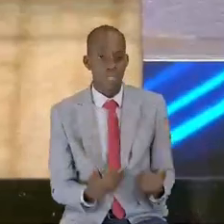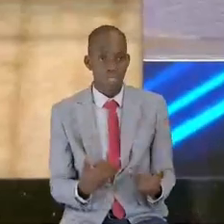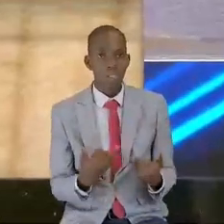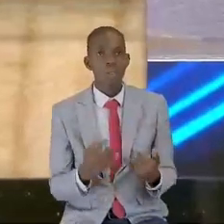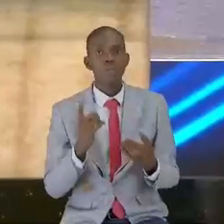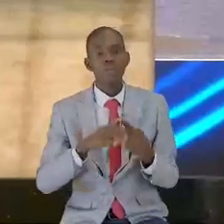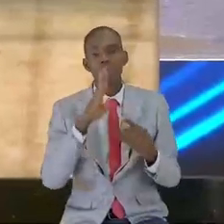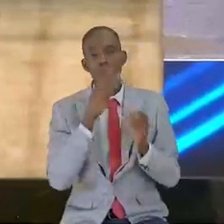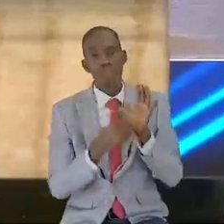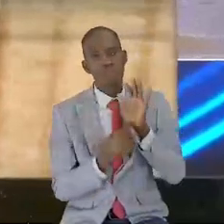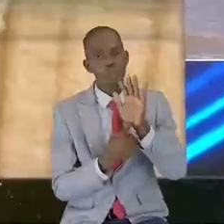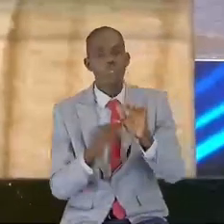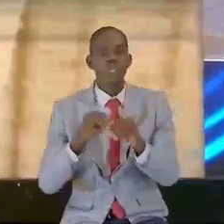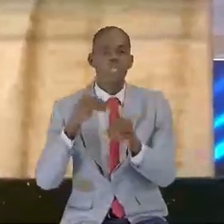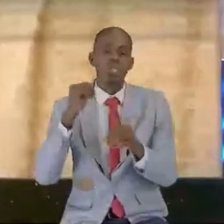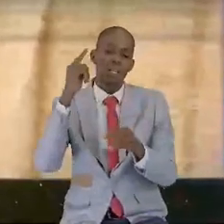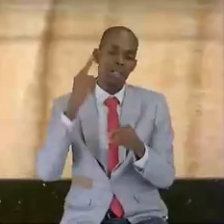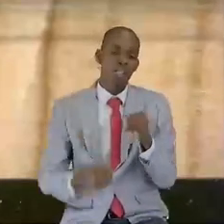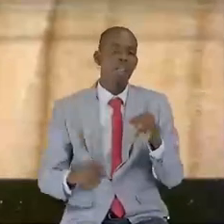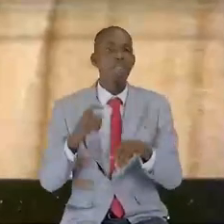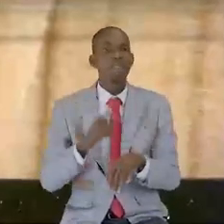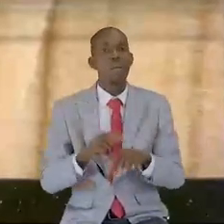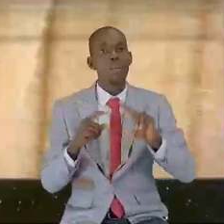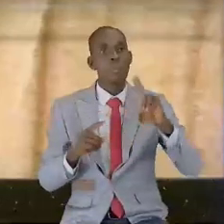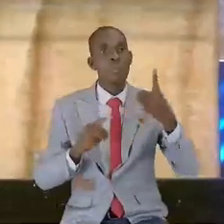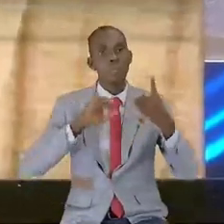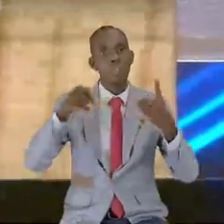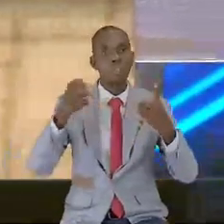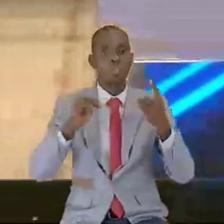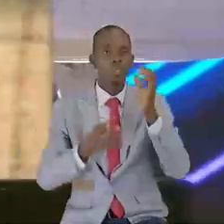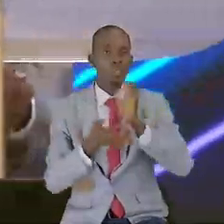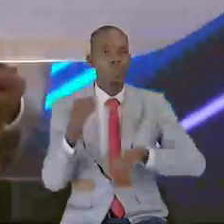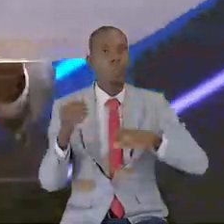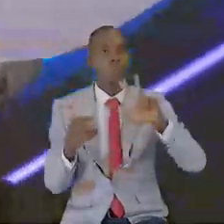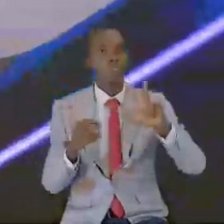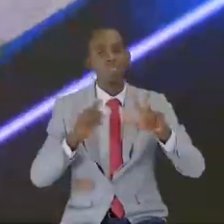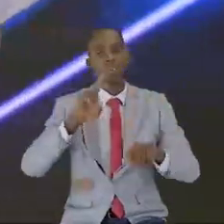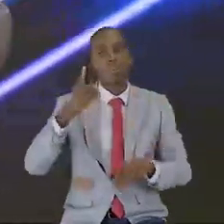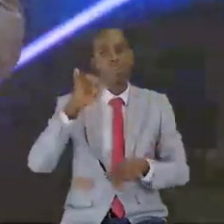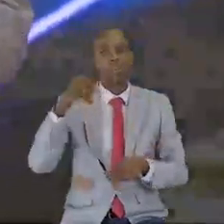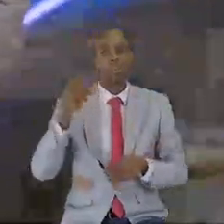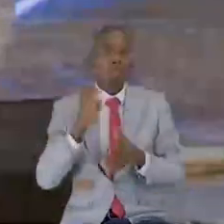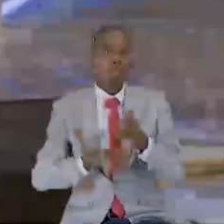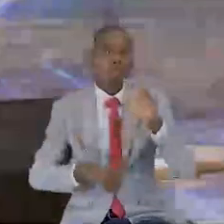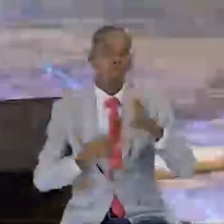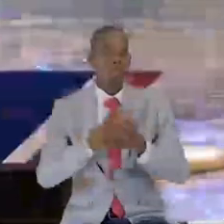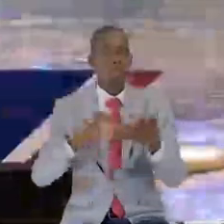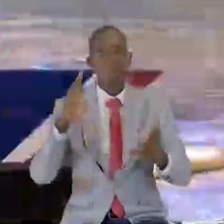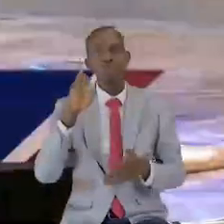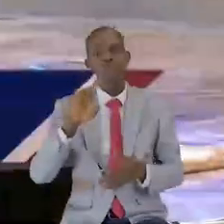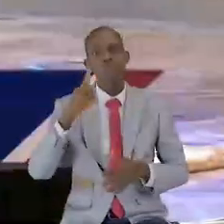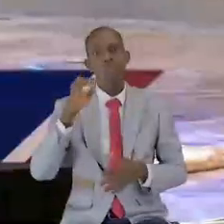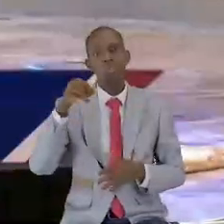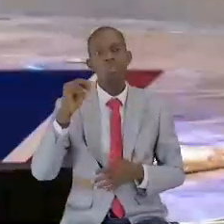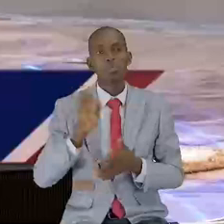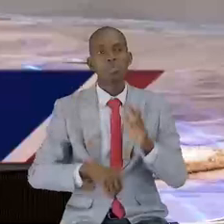être révélés dans les derniers temps. 1 Jean chapitre 3, verset 1er. En 1 Jean chapitre